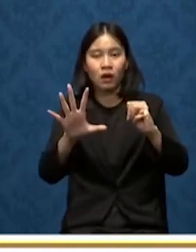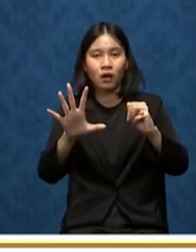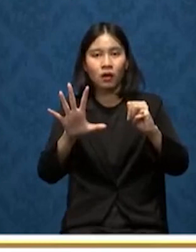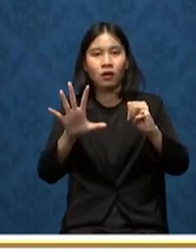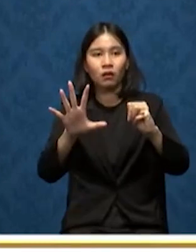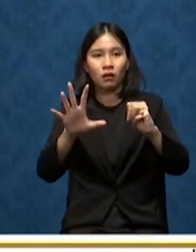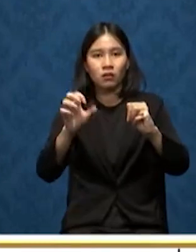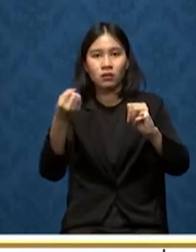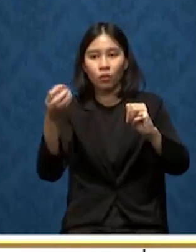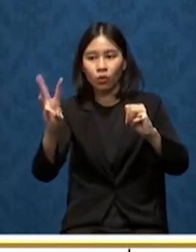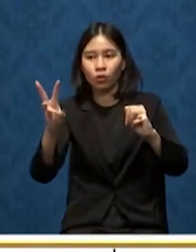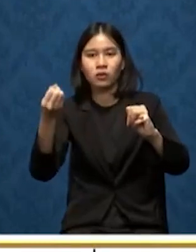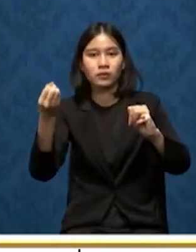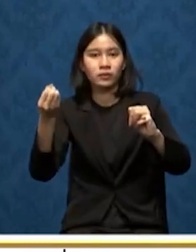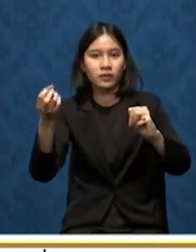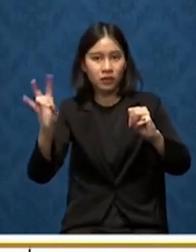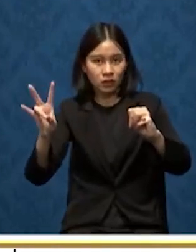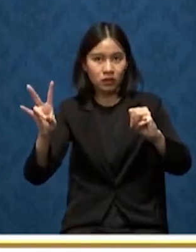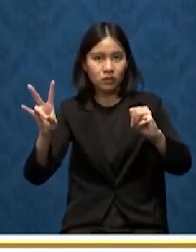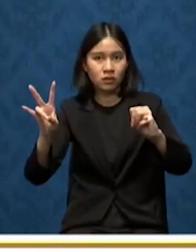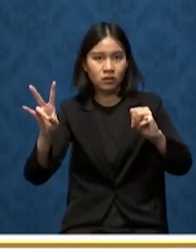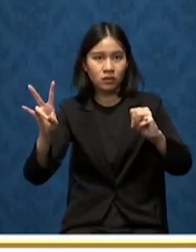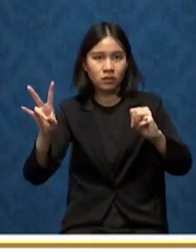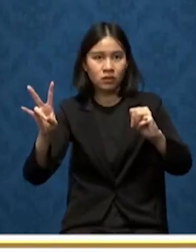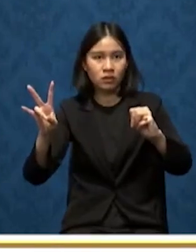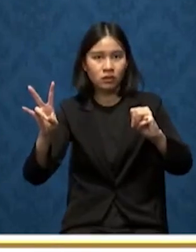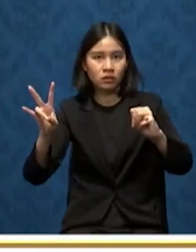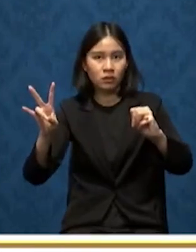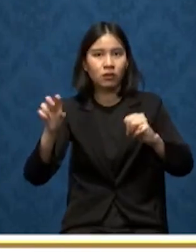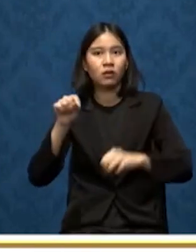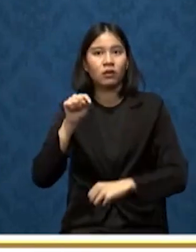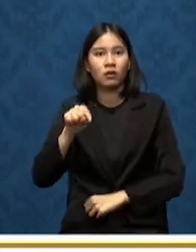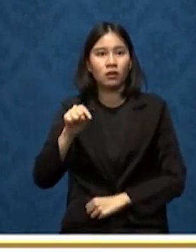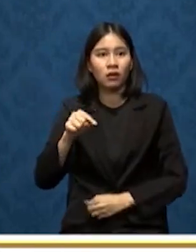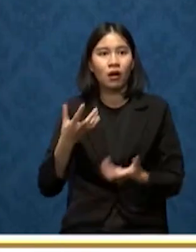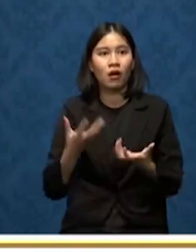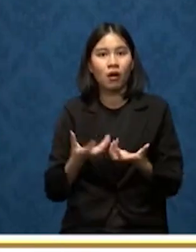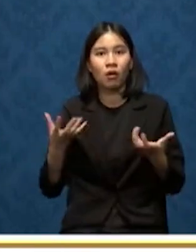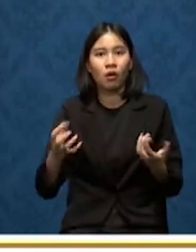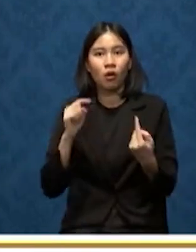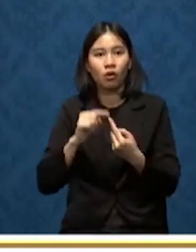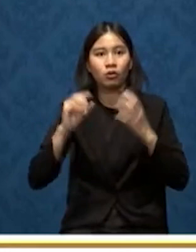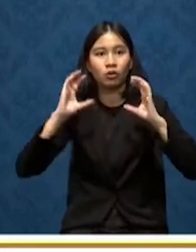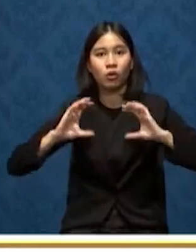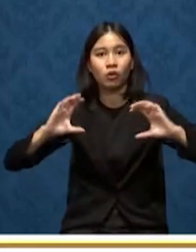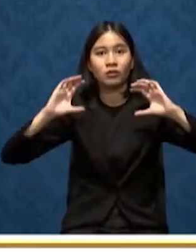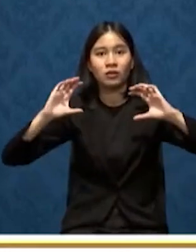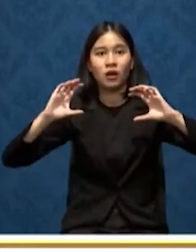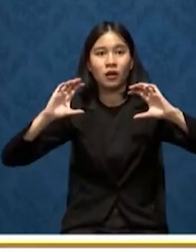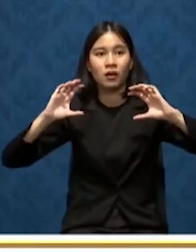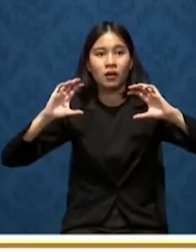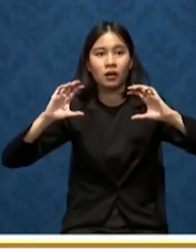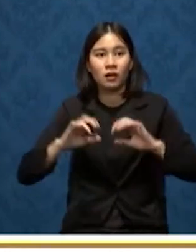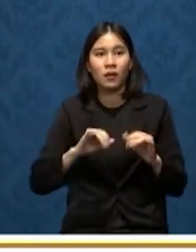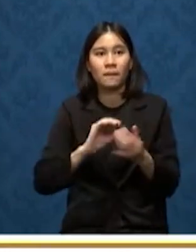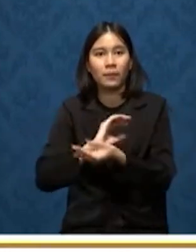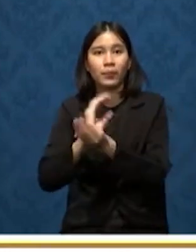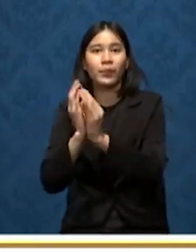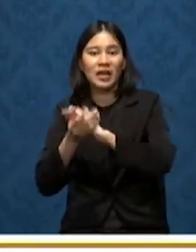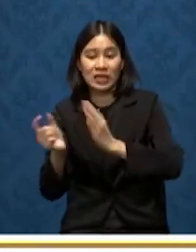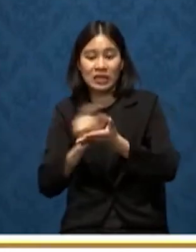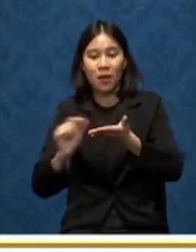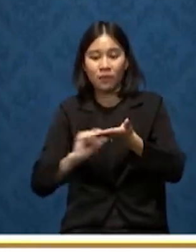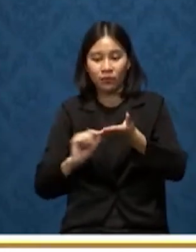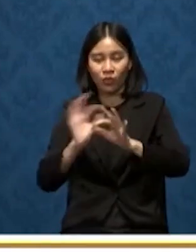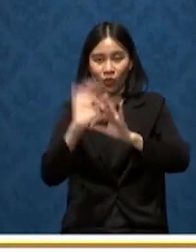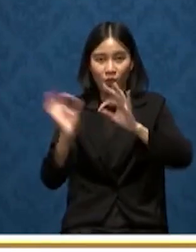16, 17เป็นการเอาทัพยสินของทานรชการโอนโยเฉพาะเขีนระบุชัๆเลยครับ